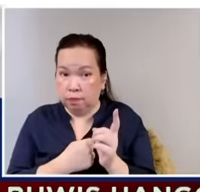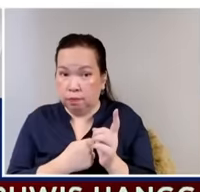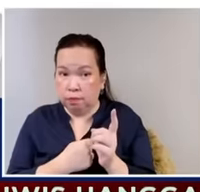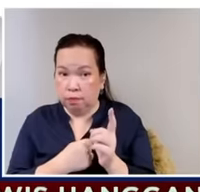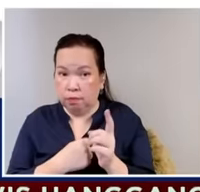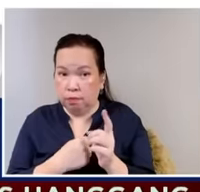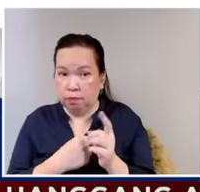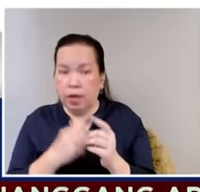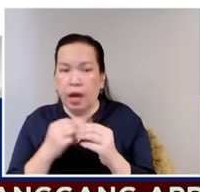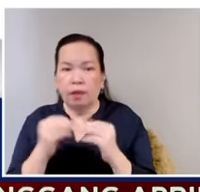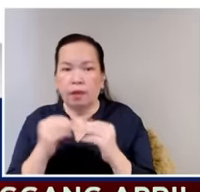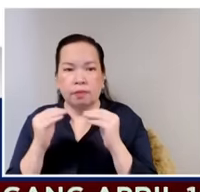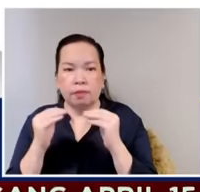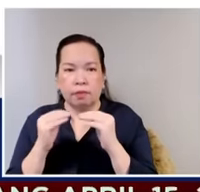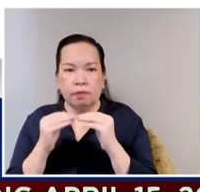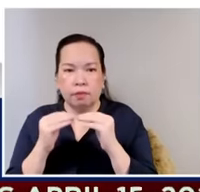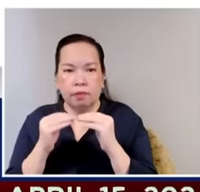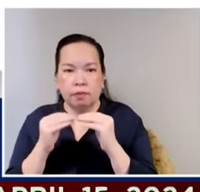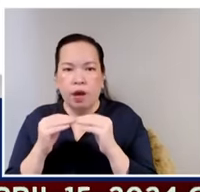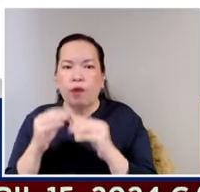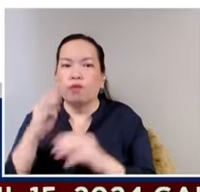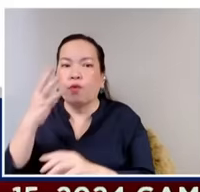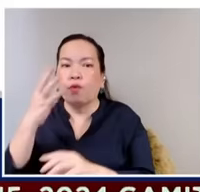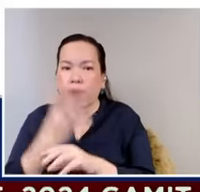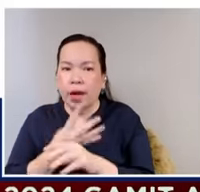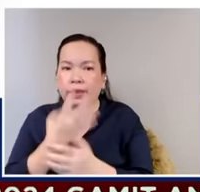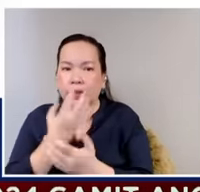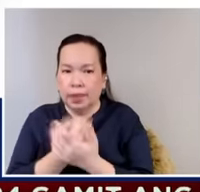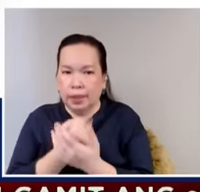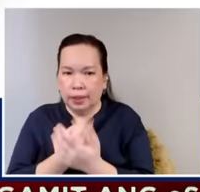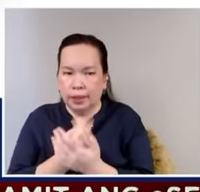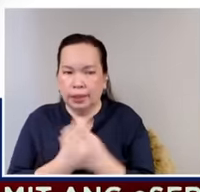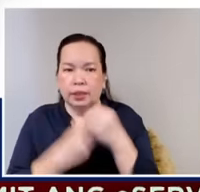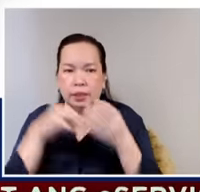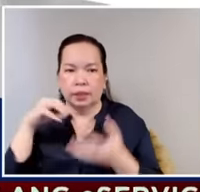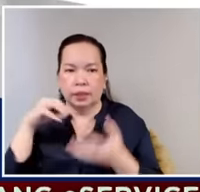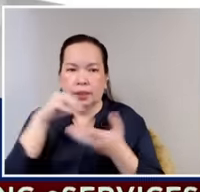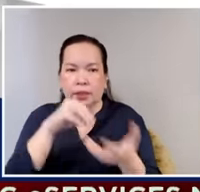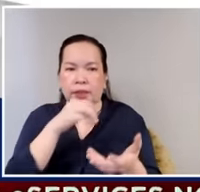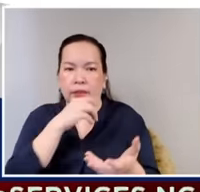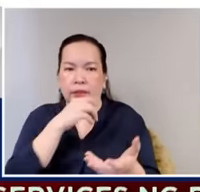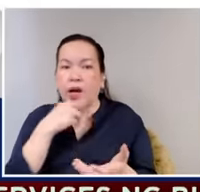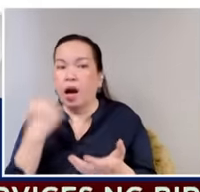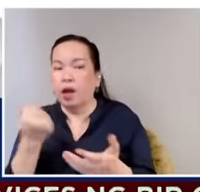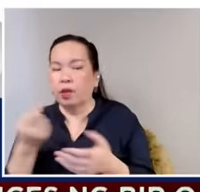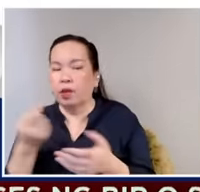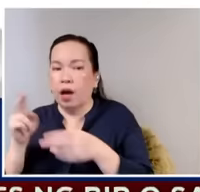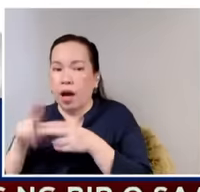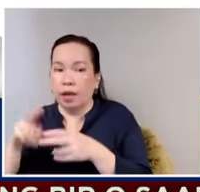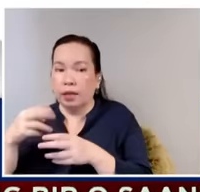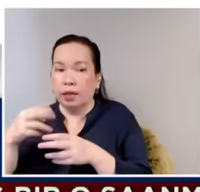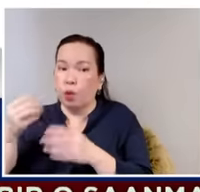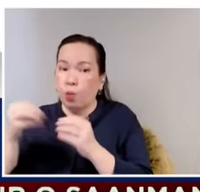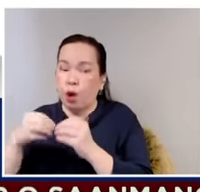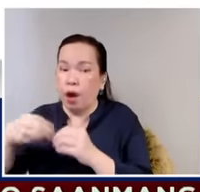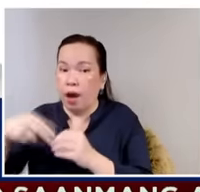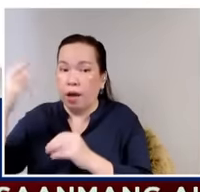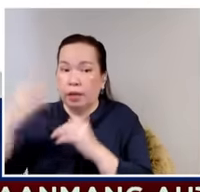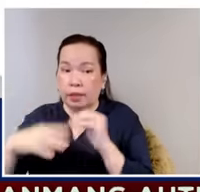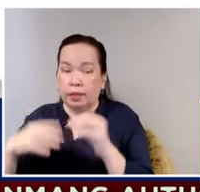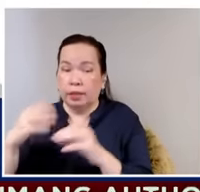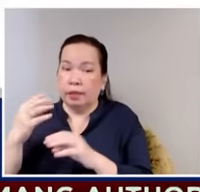katumbas ng kanilang 4 na buwan na sweldo. And then yun namang mas mataas kaysa sa minimum wage yung kanilang sweldo will